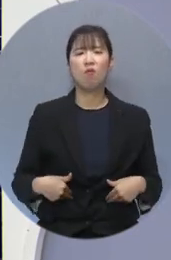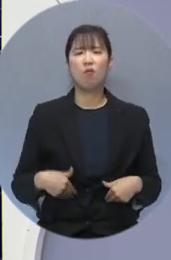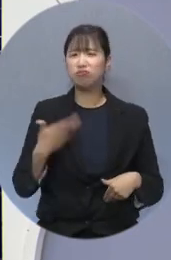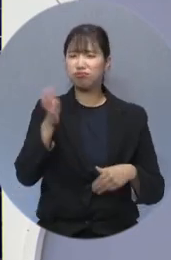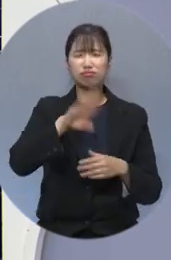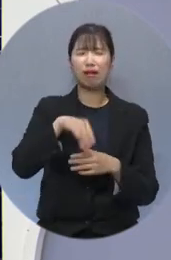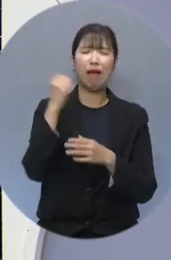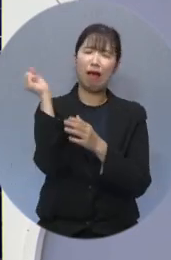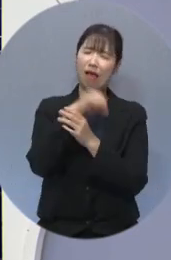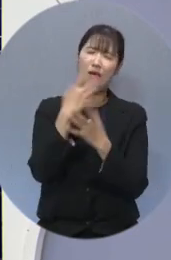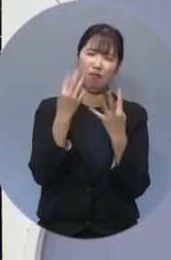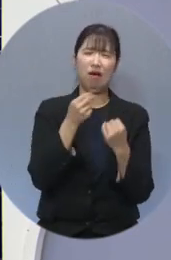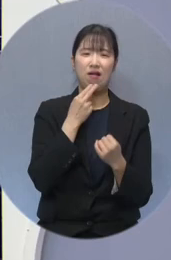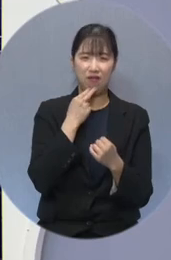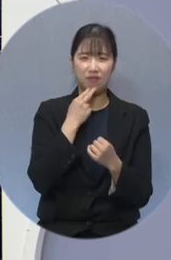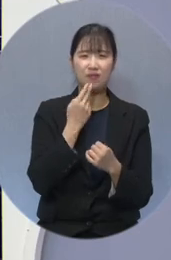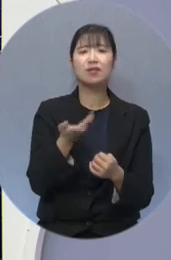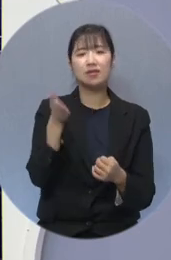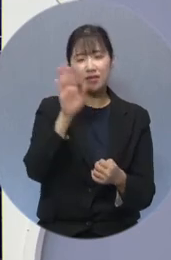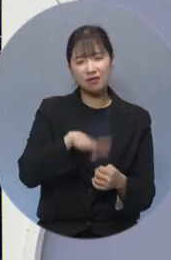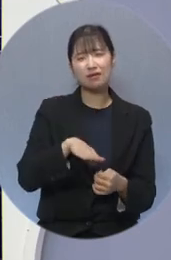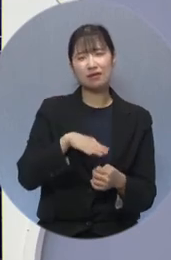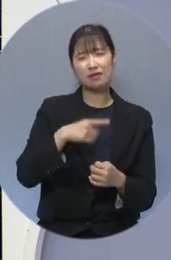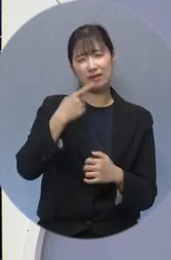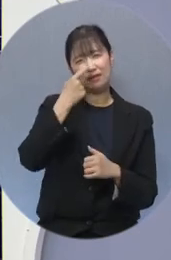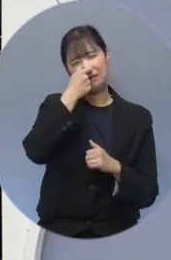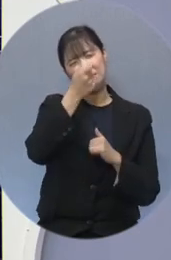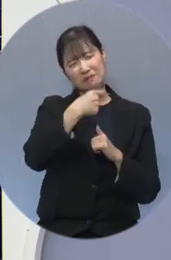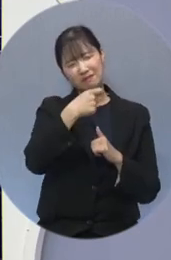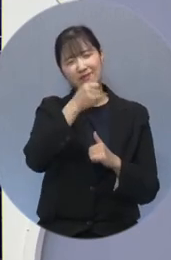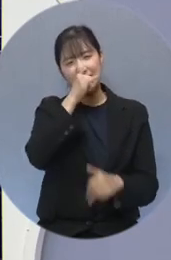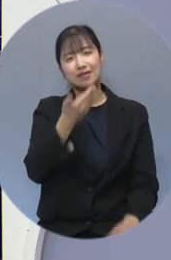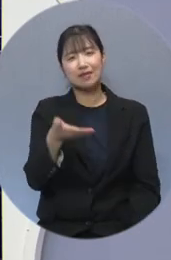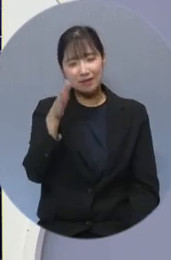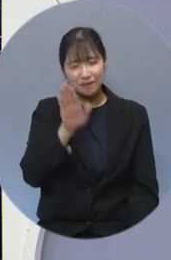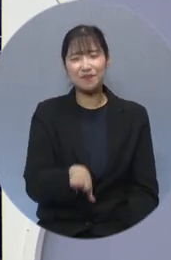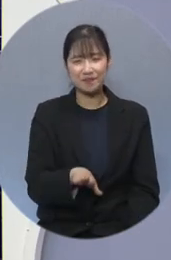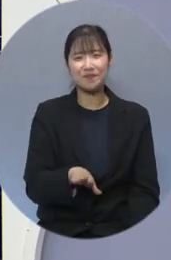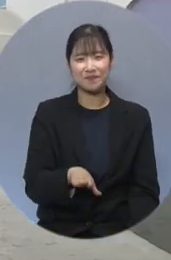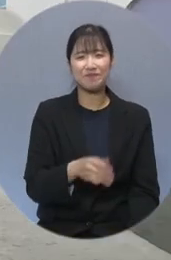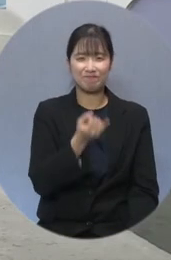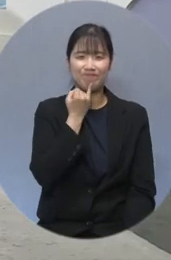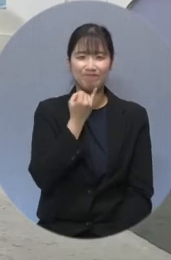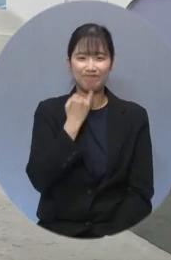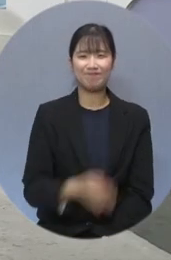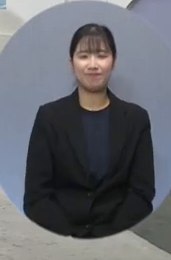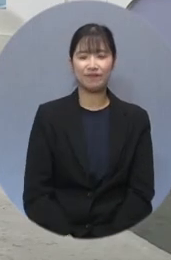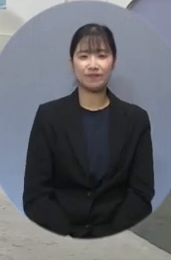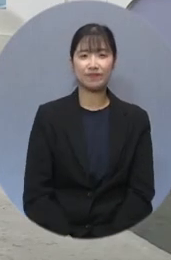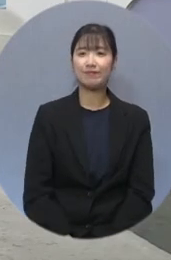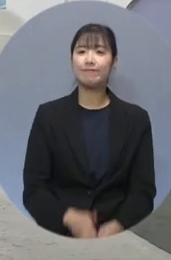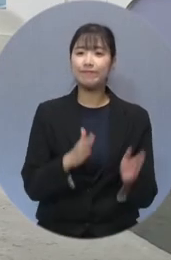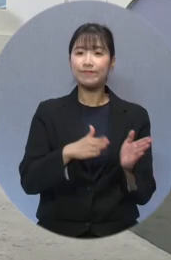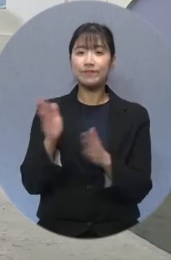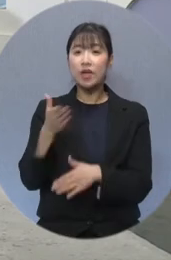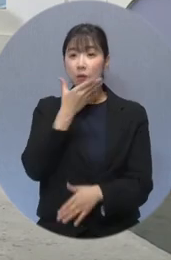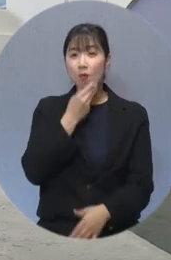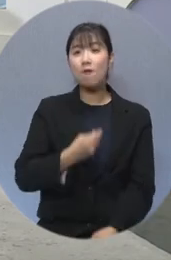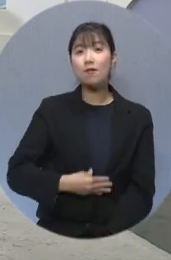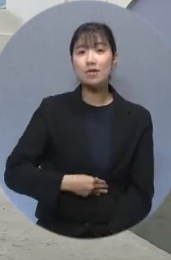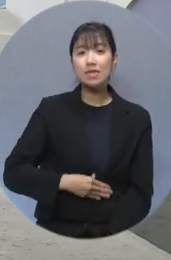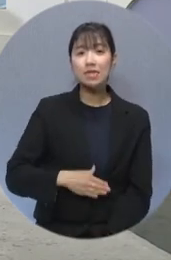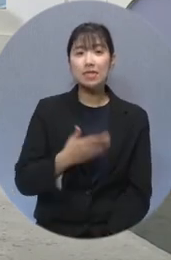욕을 먹더라도 토지 소유하신 분들한테는 조금 송구합니다, 사실은. 네. 저희 복지 TV도